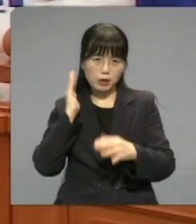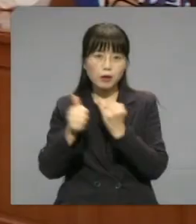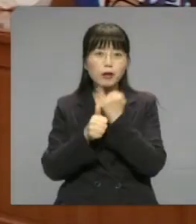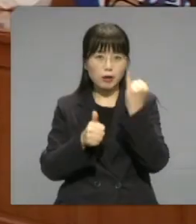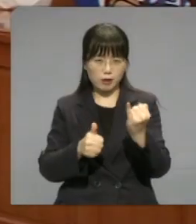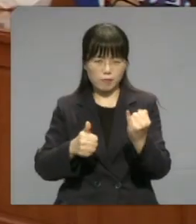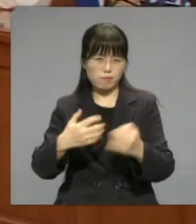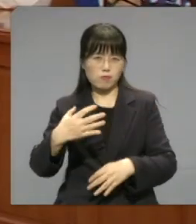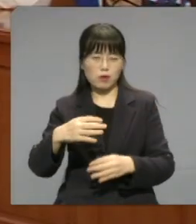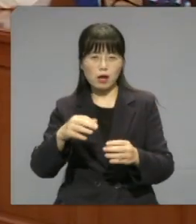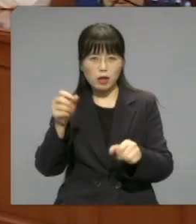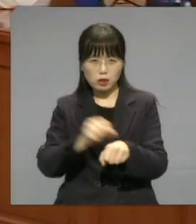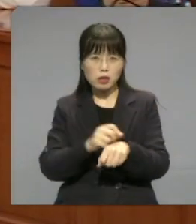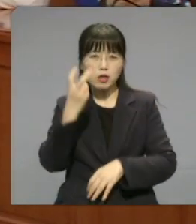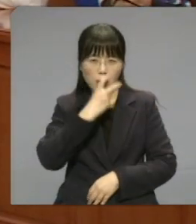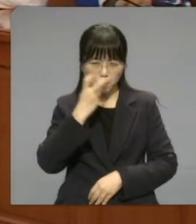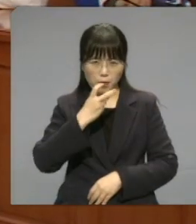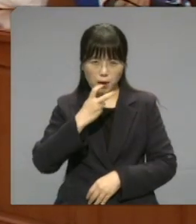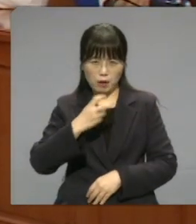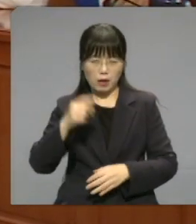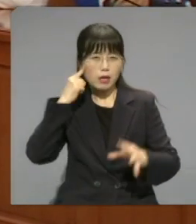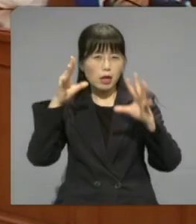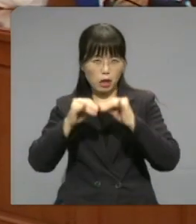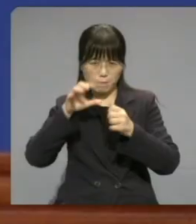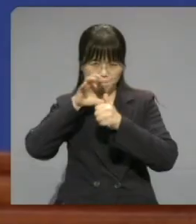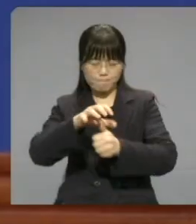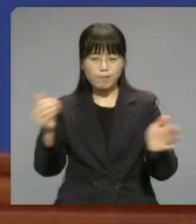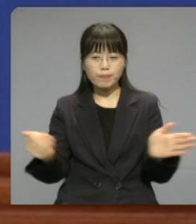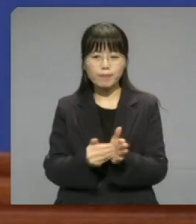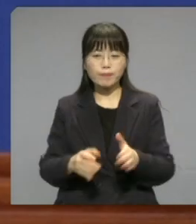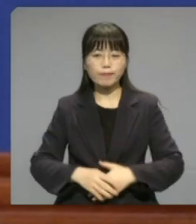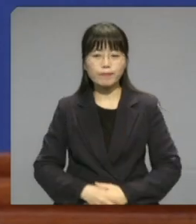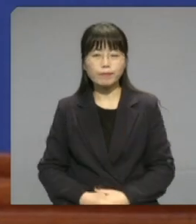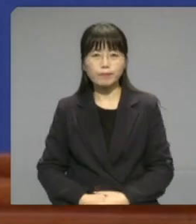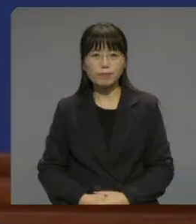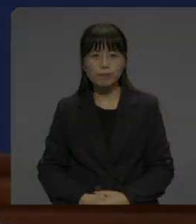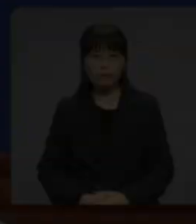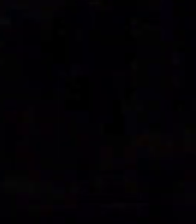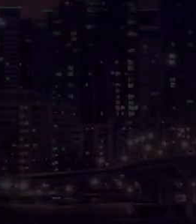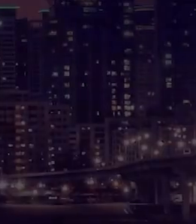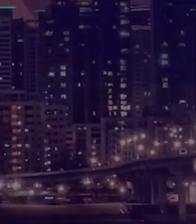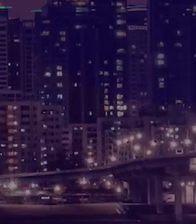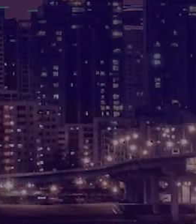특검법에 찬성하라고 압박했습니다. OBS 뉴스 배혜수입니다.